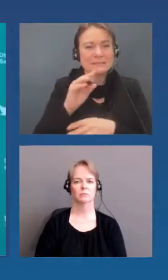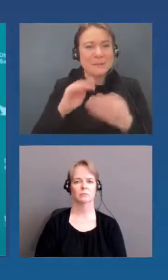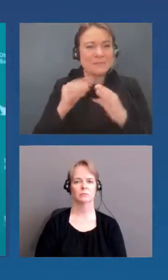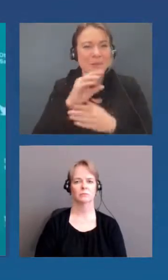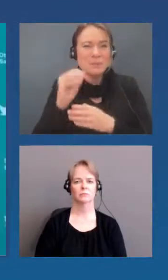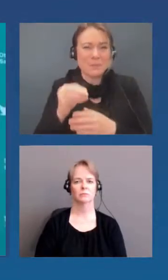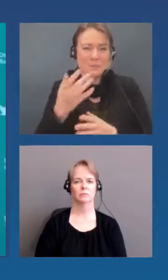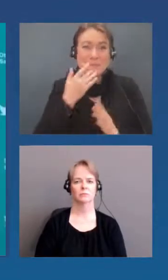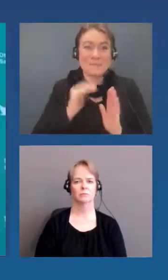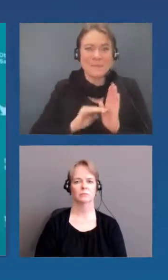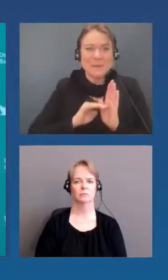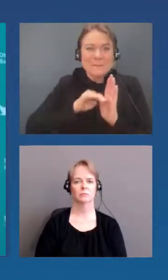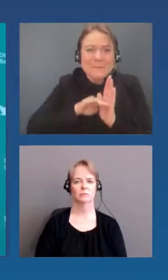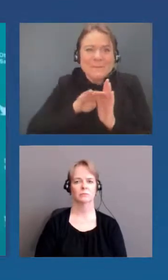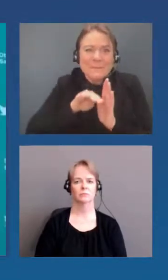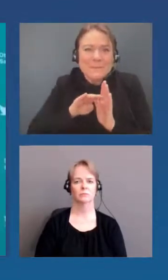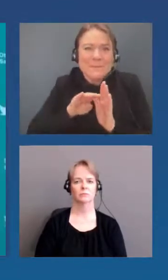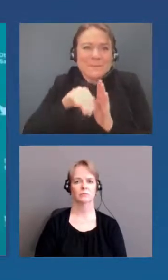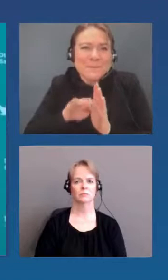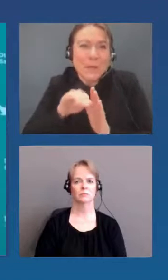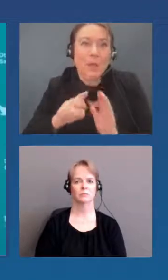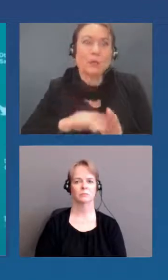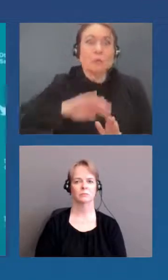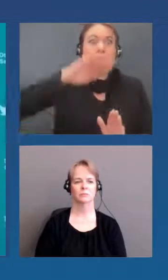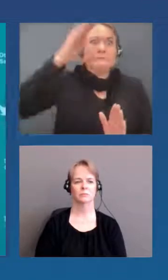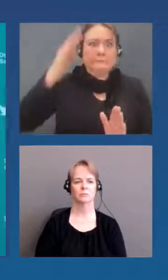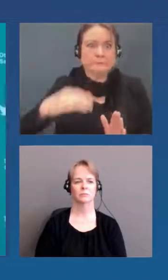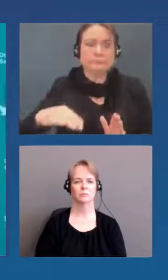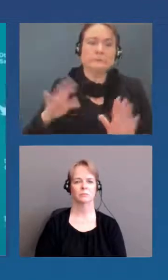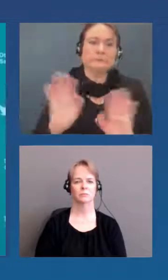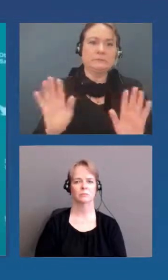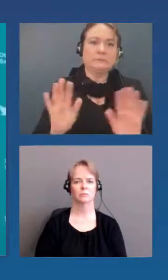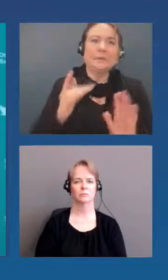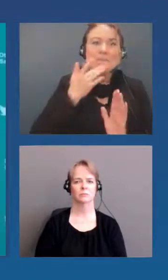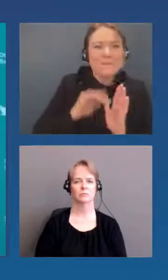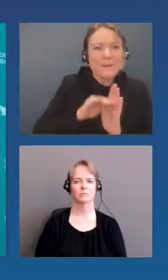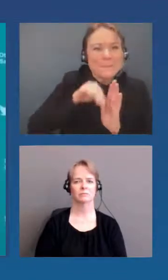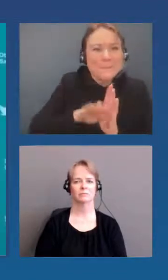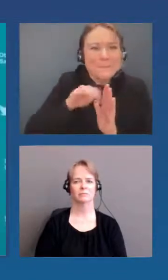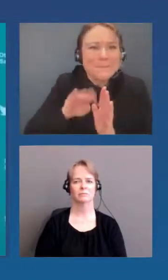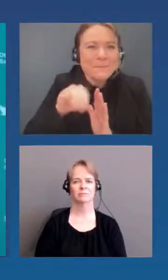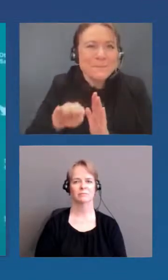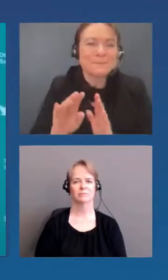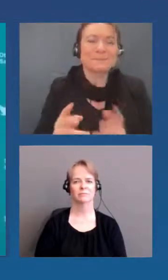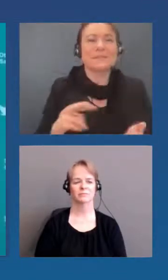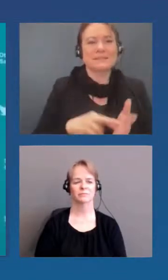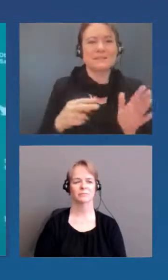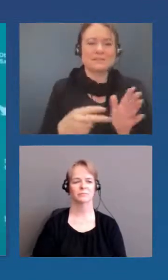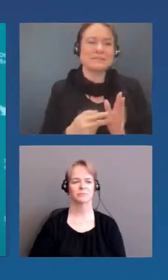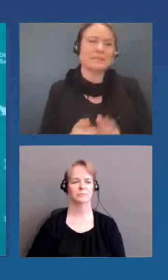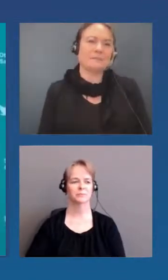vagues. C'est meilleur qu'une grande vague. Alors, je voudrais